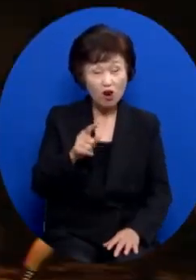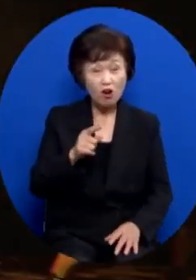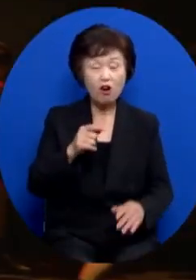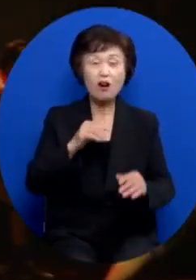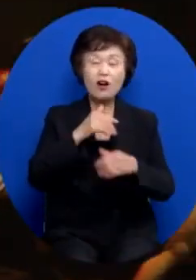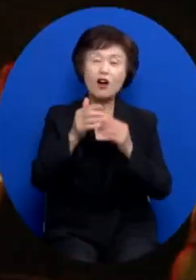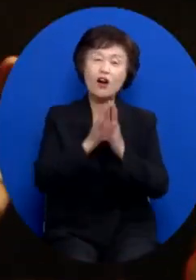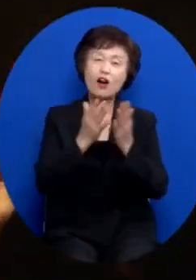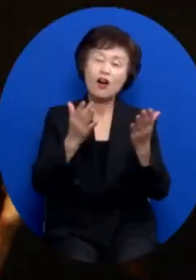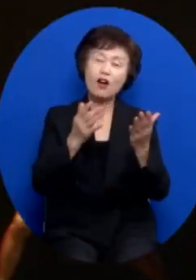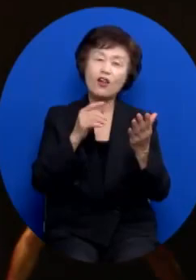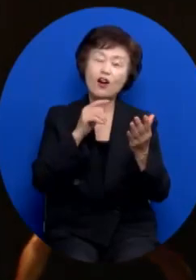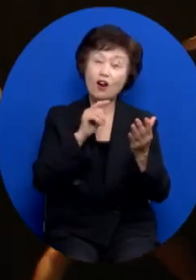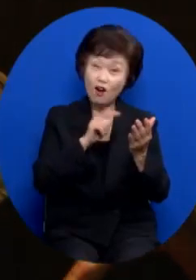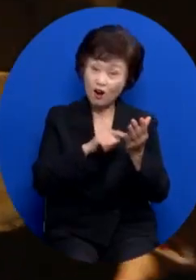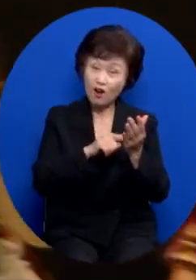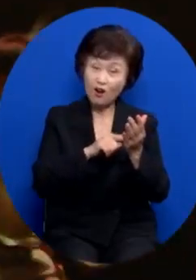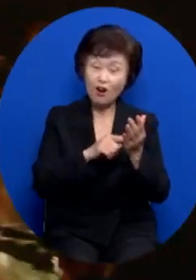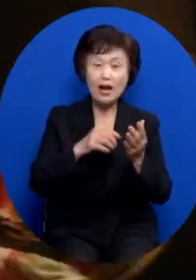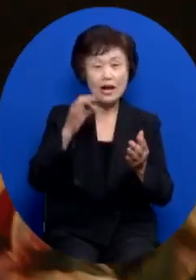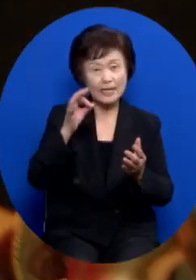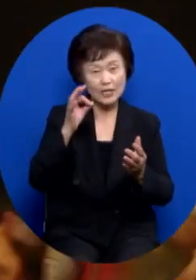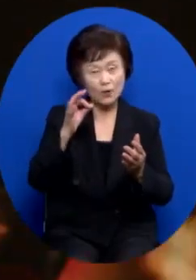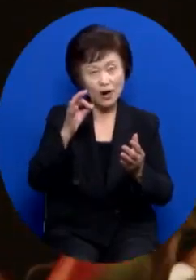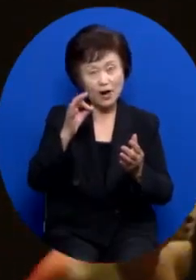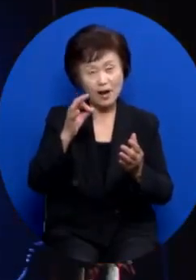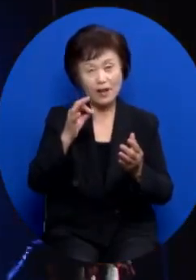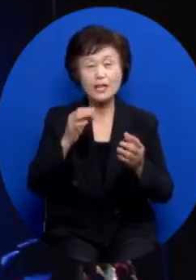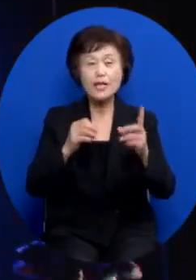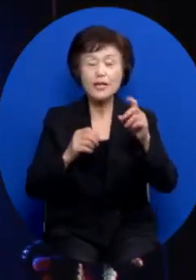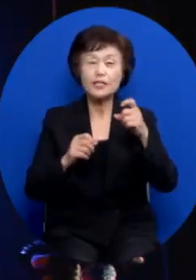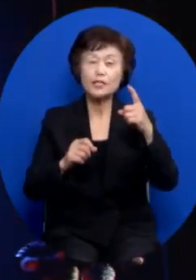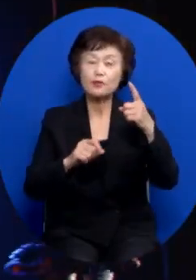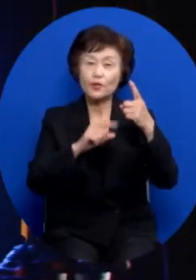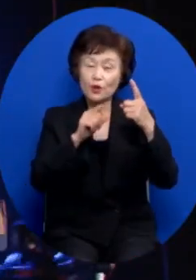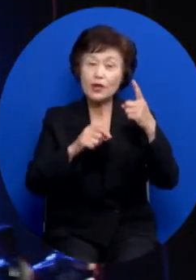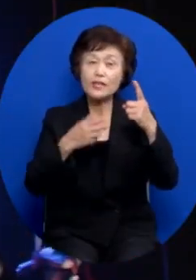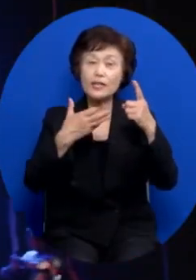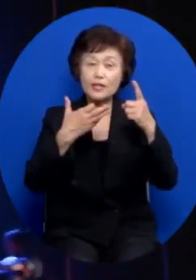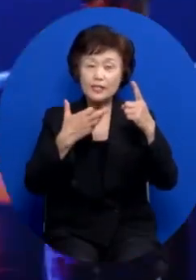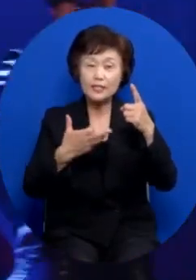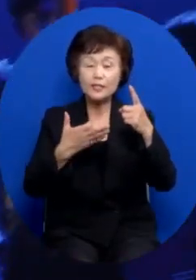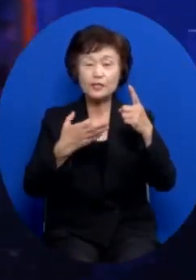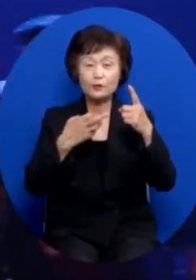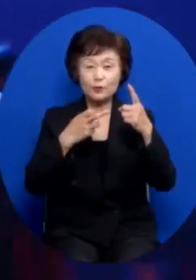가치관을 대중의 시선으로 담아 즐길 수 있으며 오는 11월 19일까지